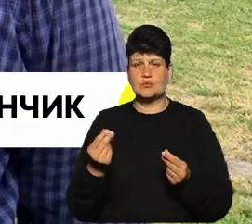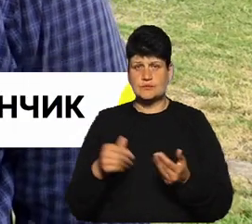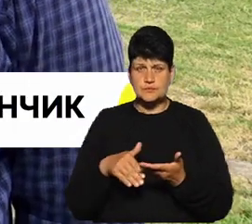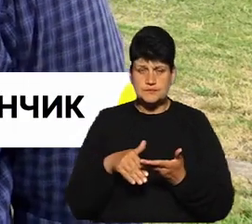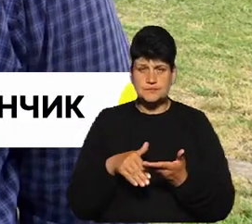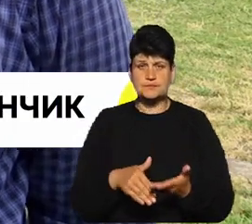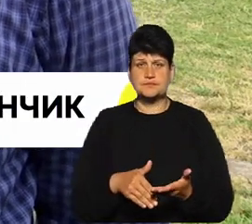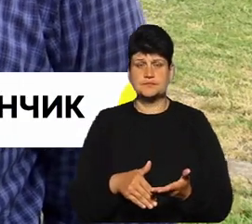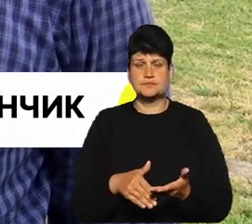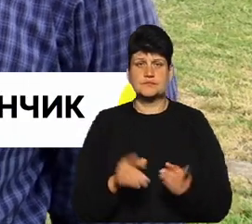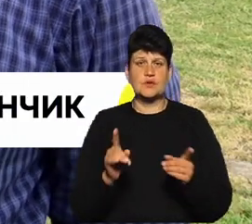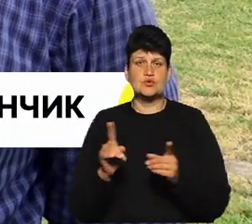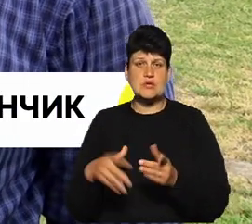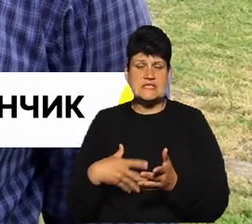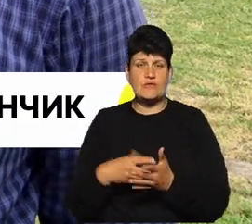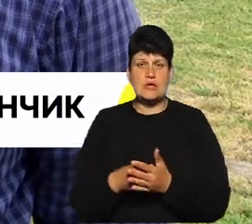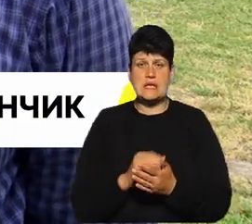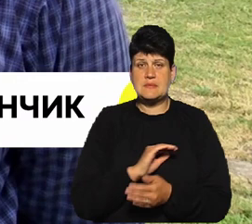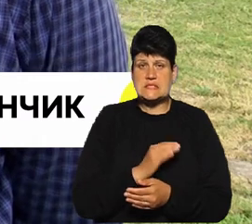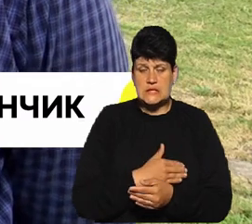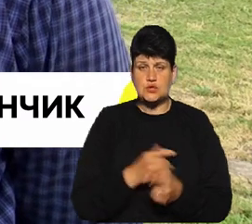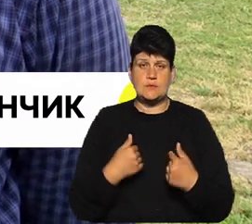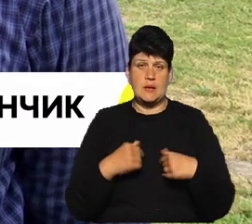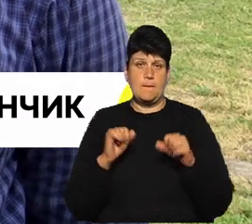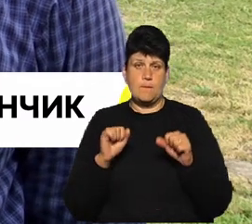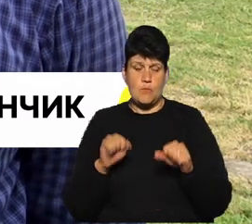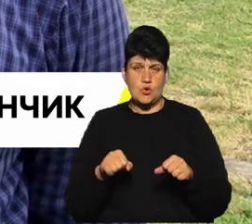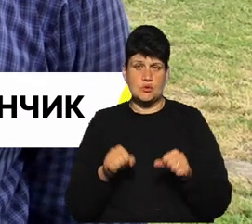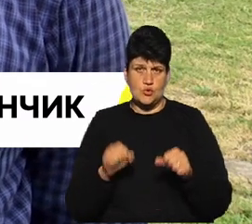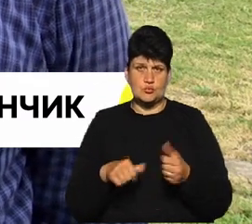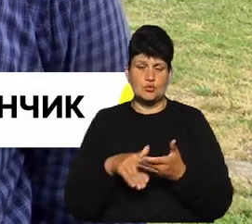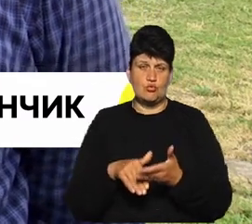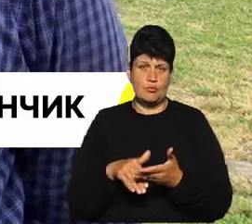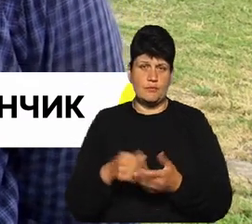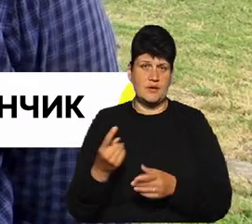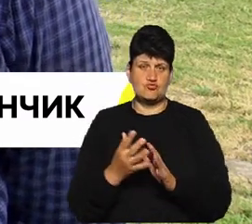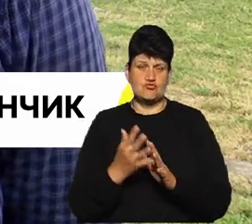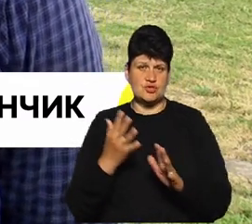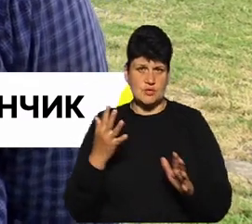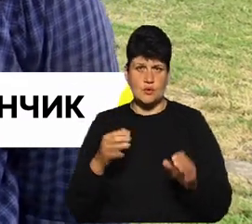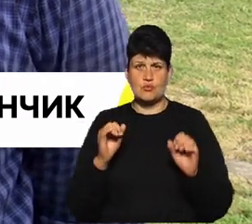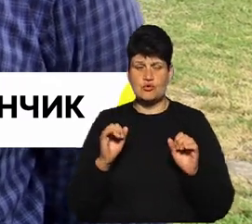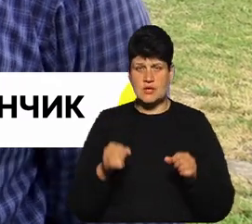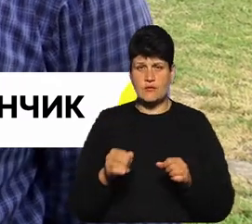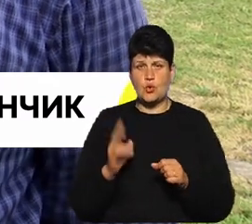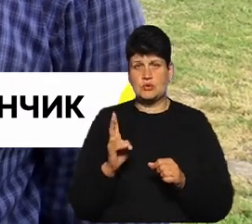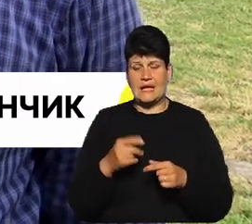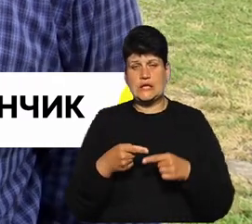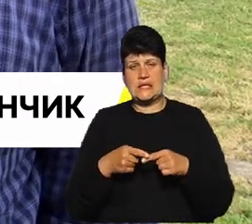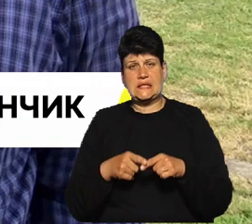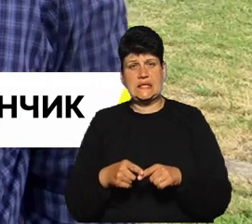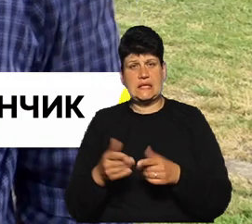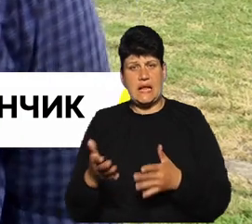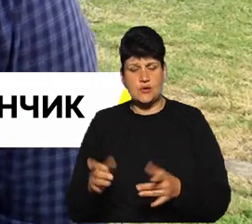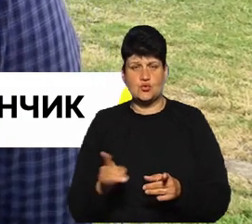спонсорів, щось своїми силами, щось ми там можемо допомогти, в першу чергу, там, можливо, комунальною технікою, та що в нас є,